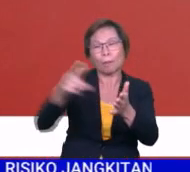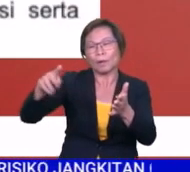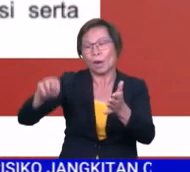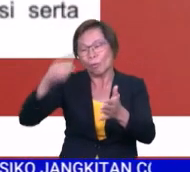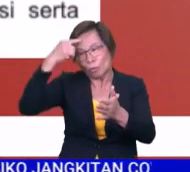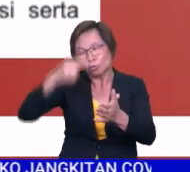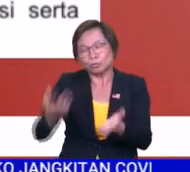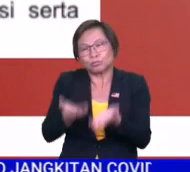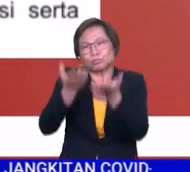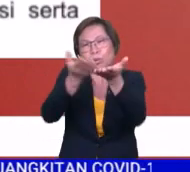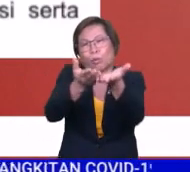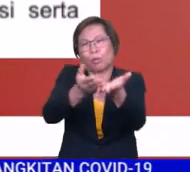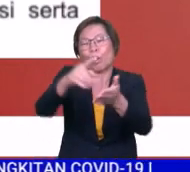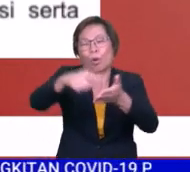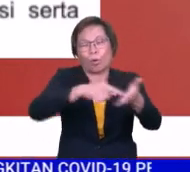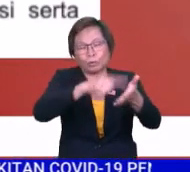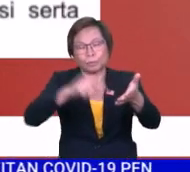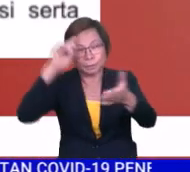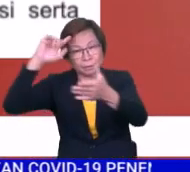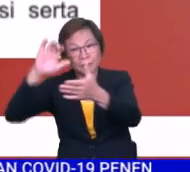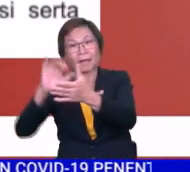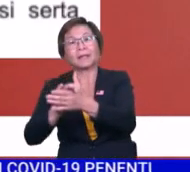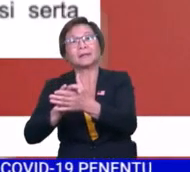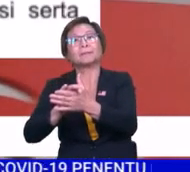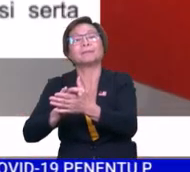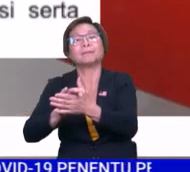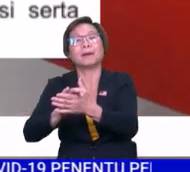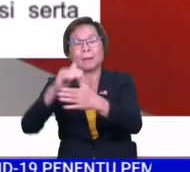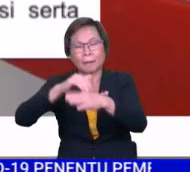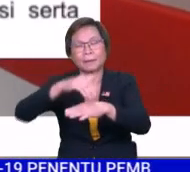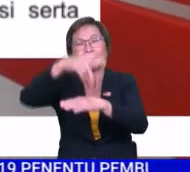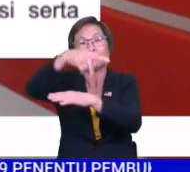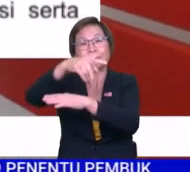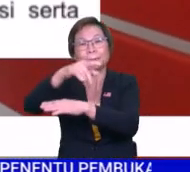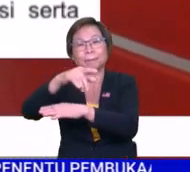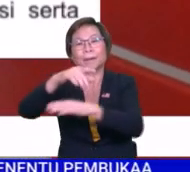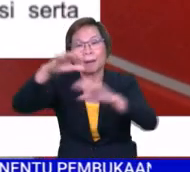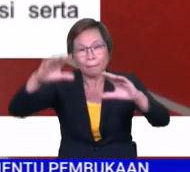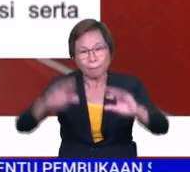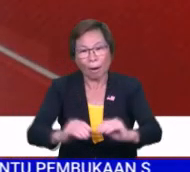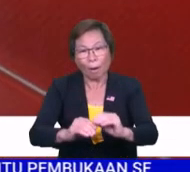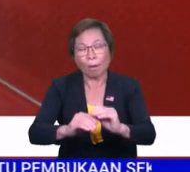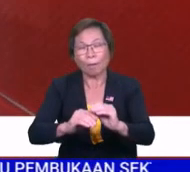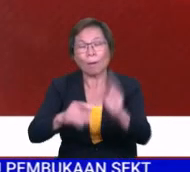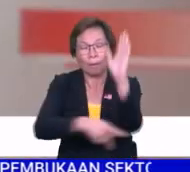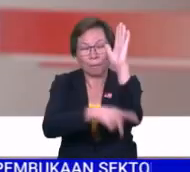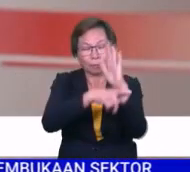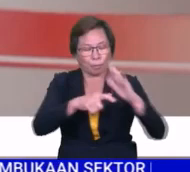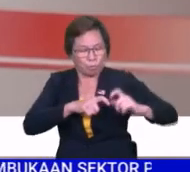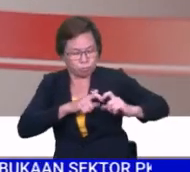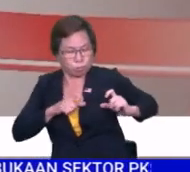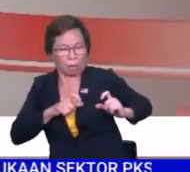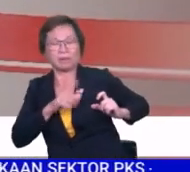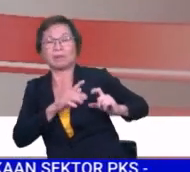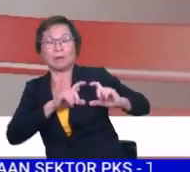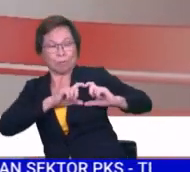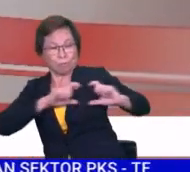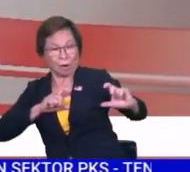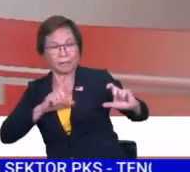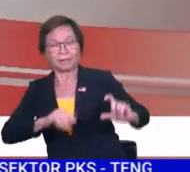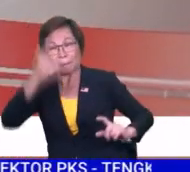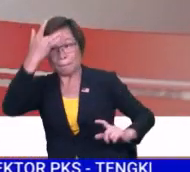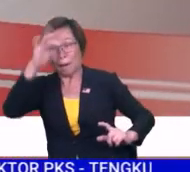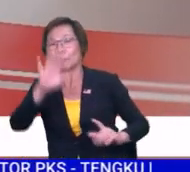Menteri untuk mengusulkan undi percaya terhadap dirinya pada sidang parlemen sebagai satu tindakan berani dan bijak selain pendekatan